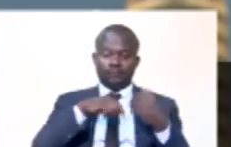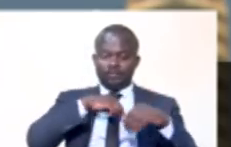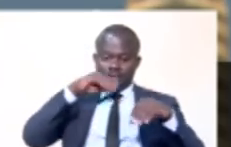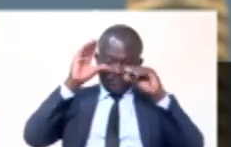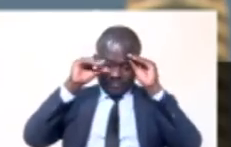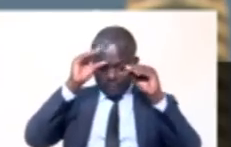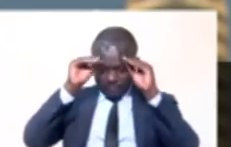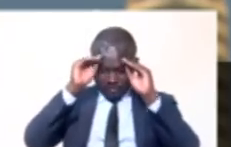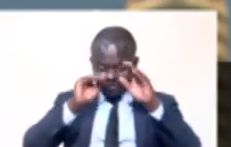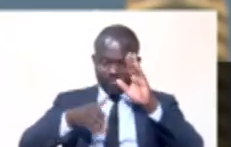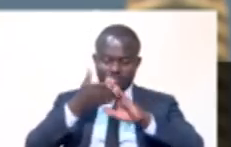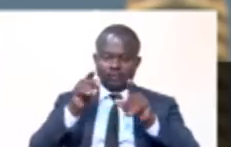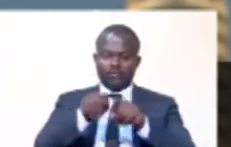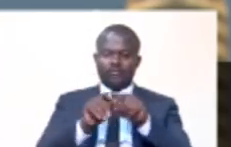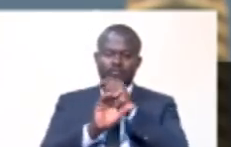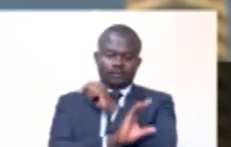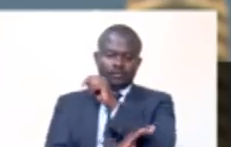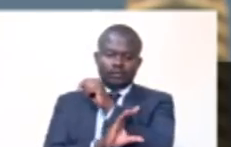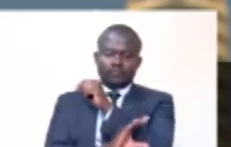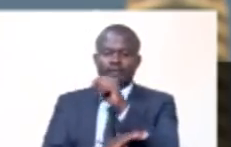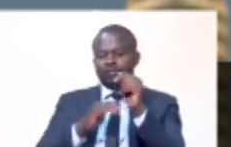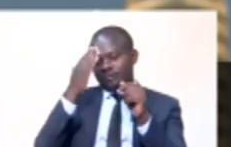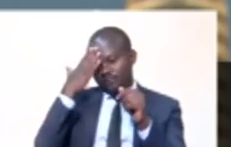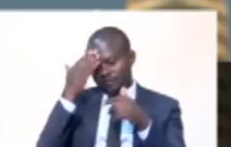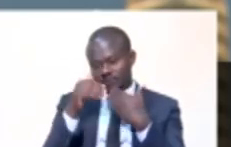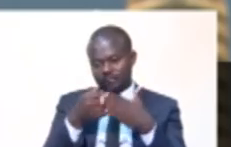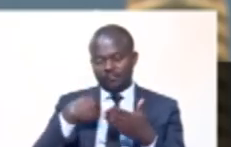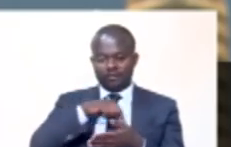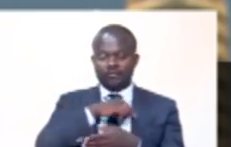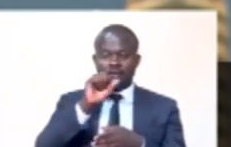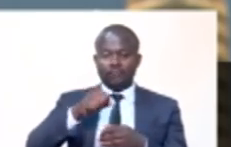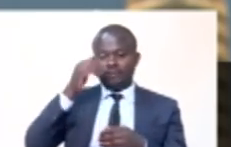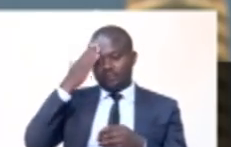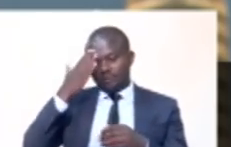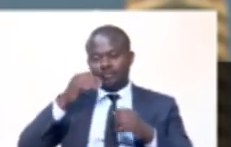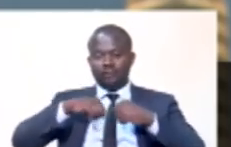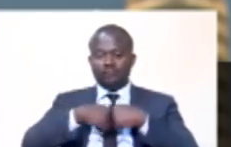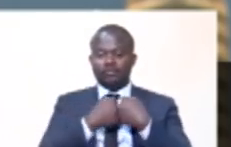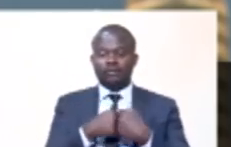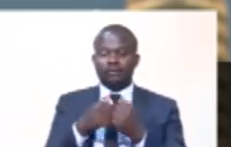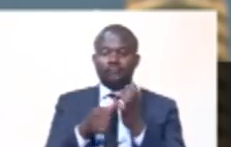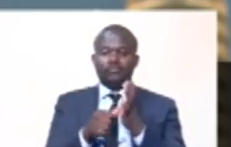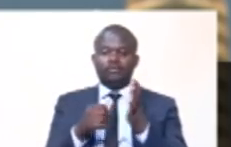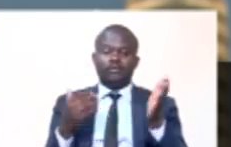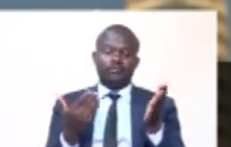vuba nk'igihugu kugira ngo tumenye guhangana n'ibibazo